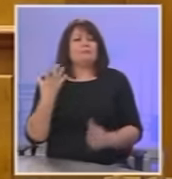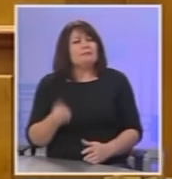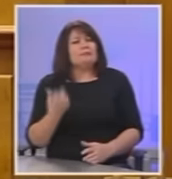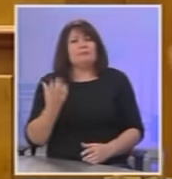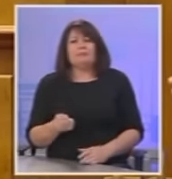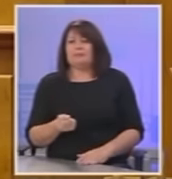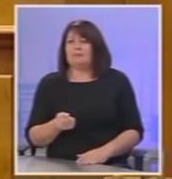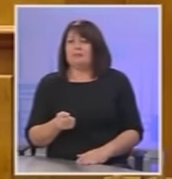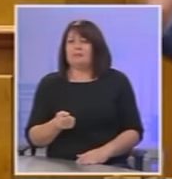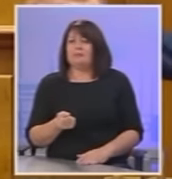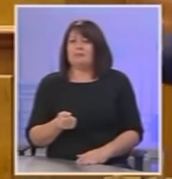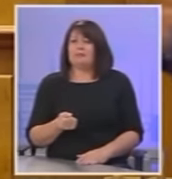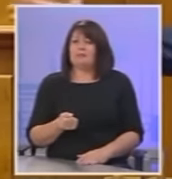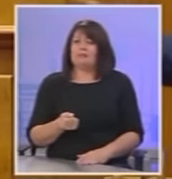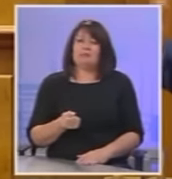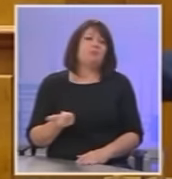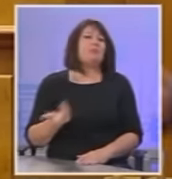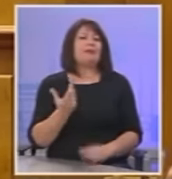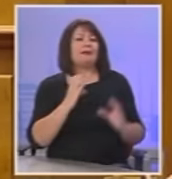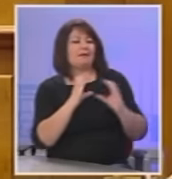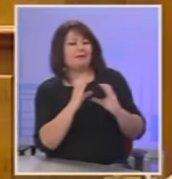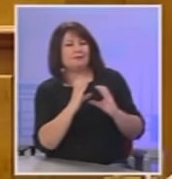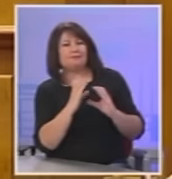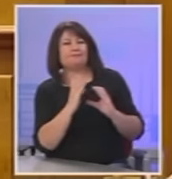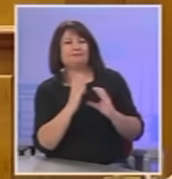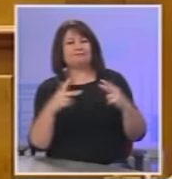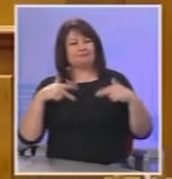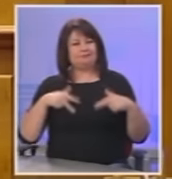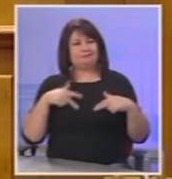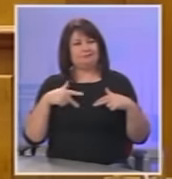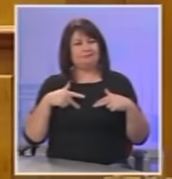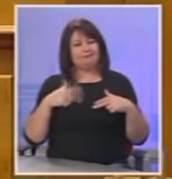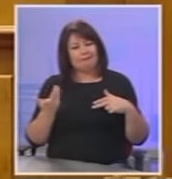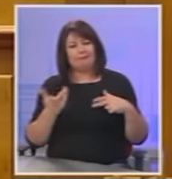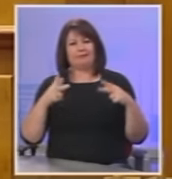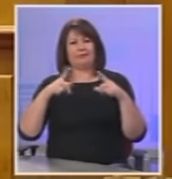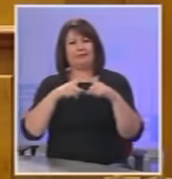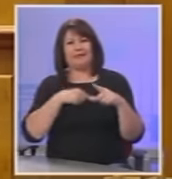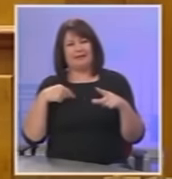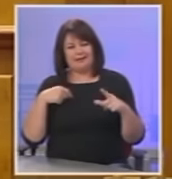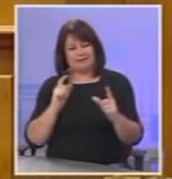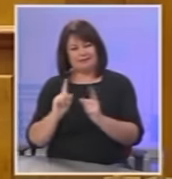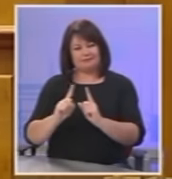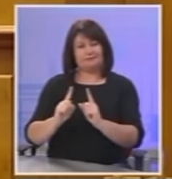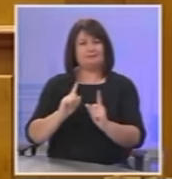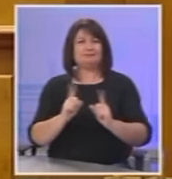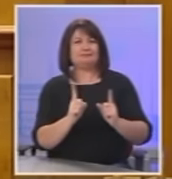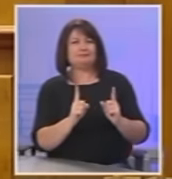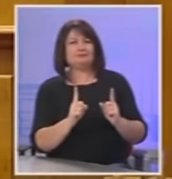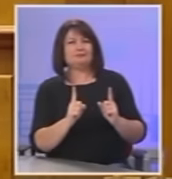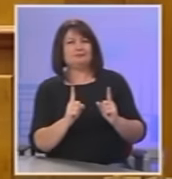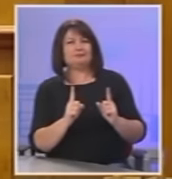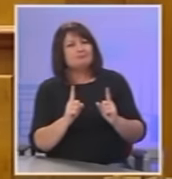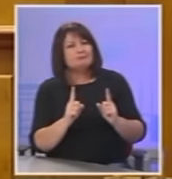μέσω e-government η συνεννόηση της διοίκησης με τον πολίτη, τόσο πιο πολύ μειώνεται η